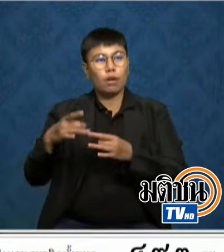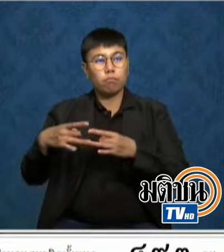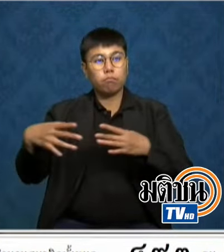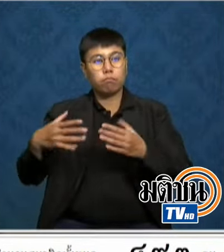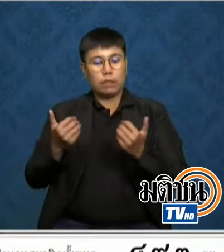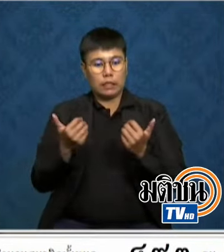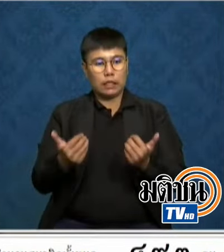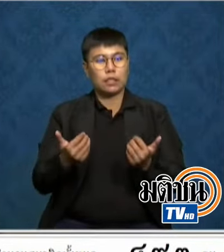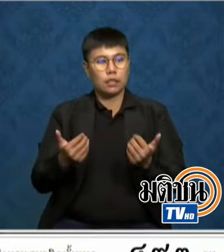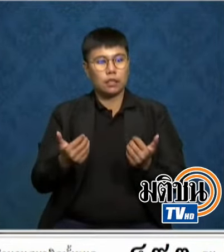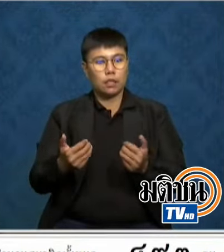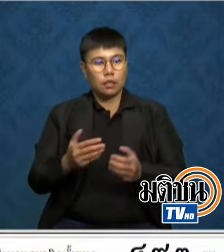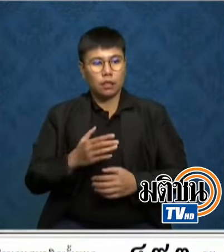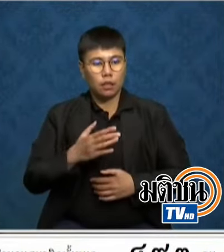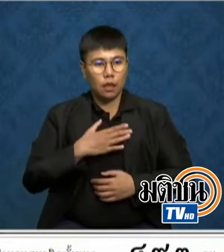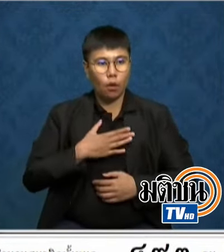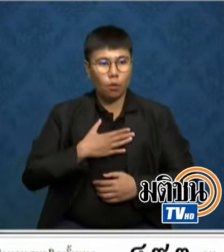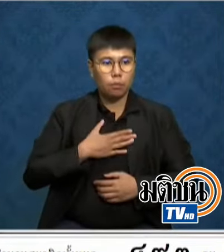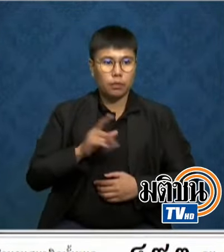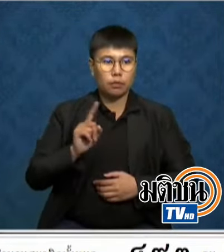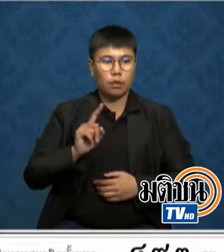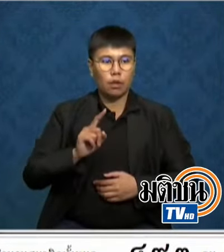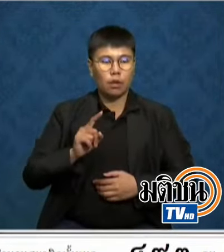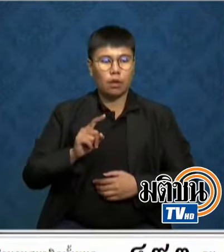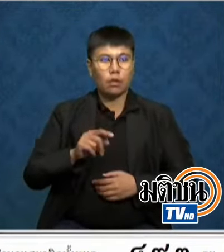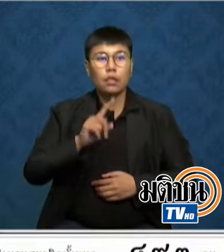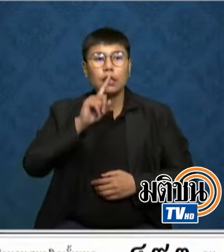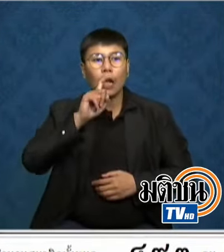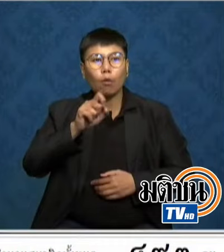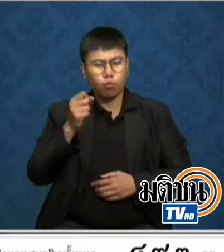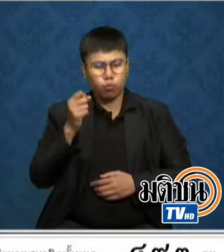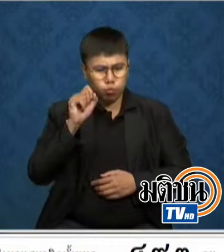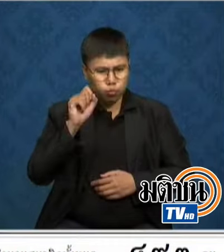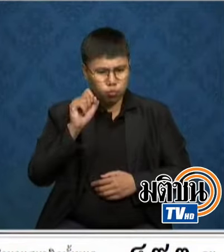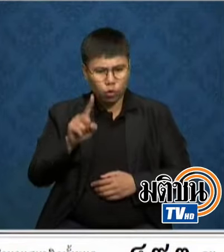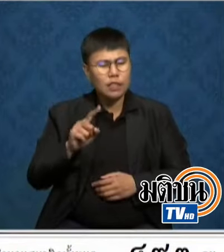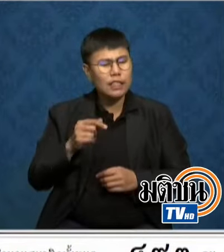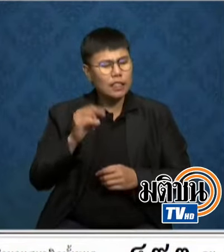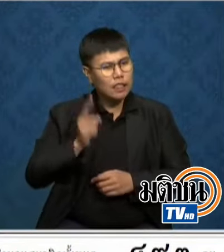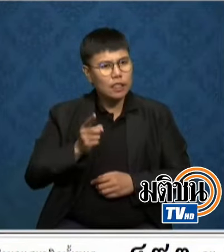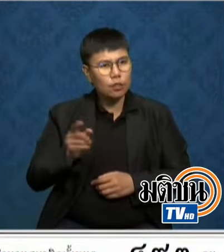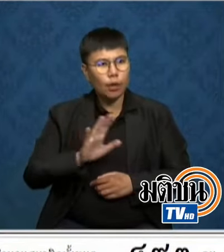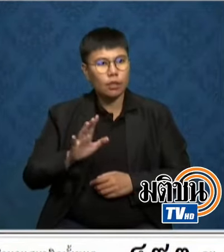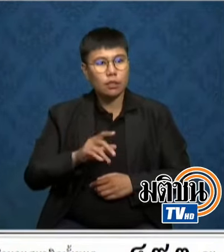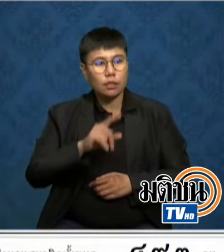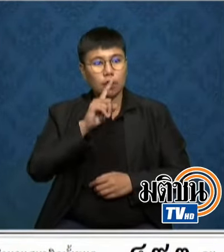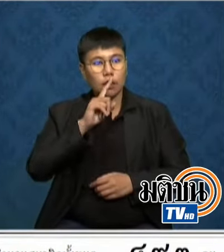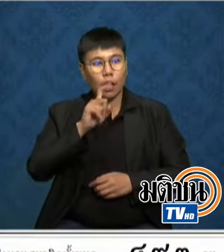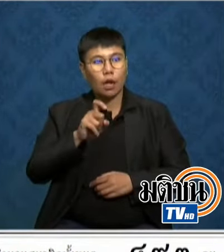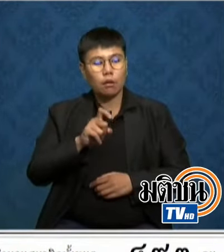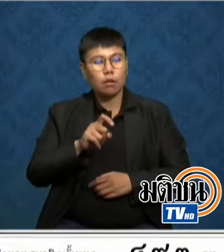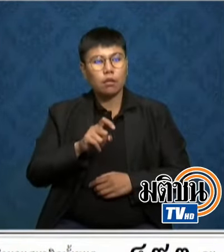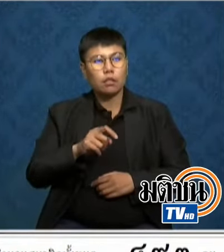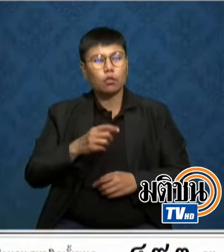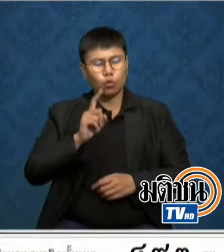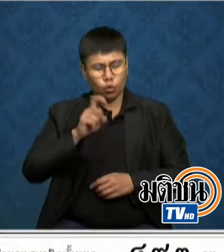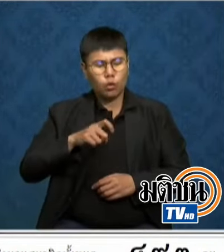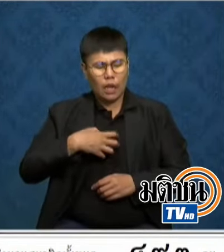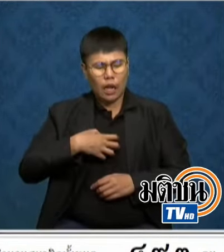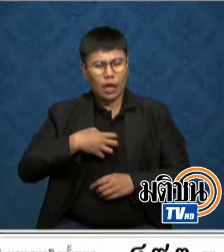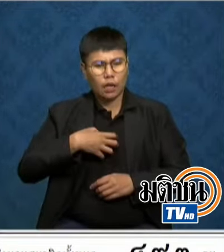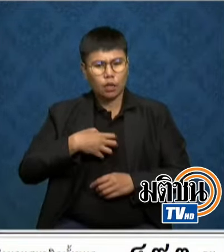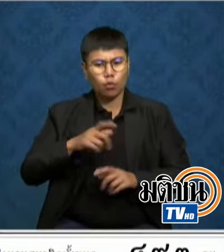นี้เนี่ยเราไม่ได้ใช้กระทู้สดที่เป็นกระทู้สดจริงๆเราตั้งกระทู้สดเพราะเราต้องการคำตอบจากท่านรัฐมนตรี